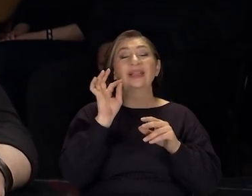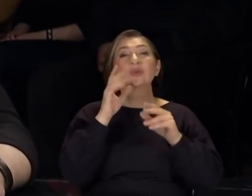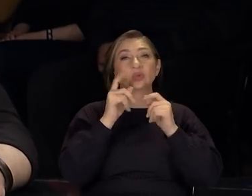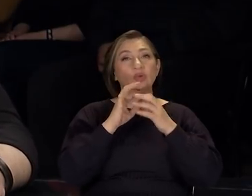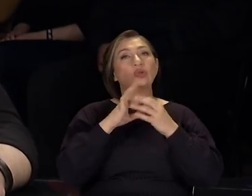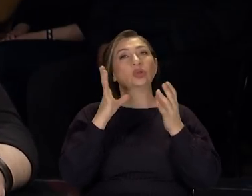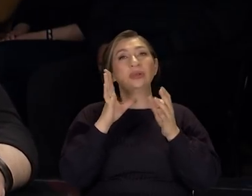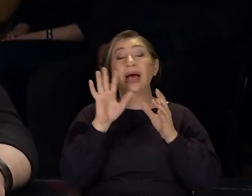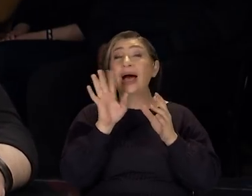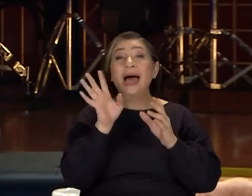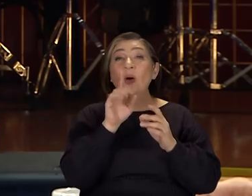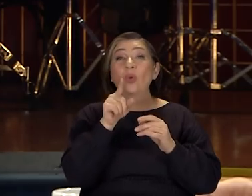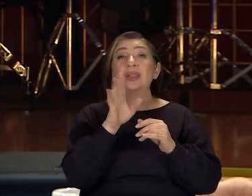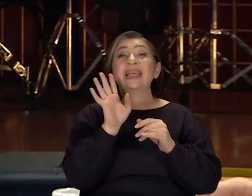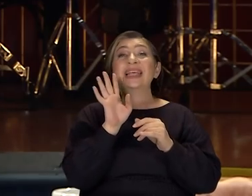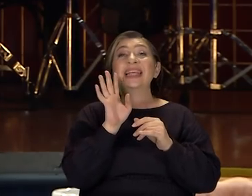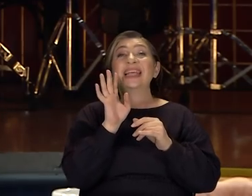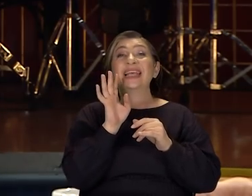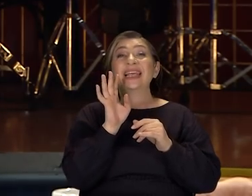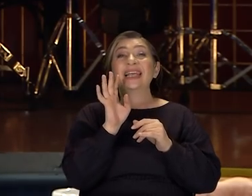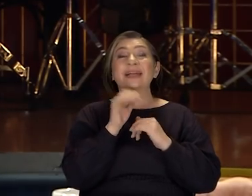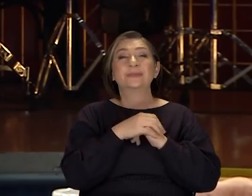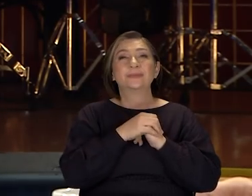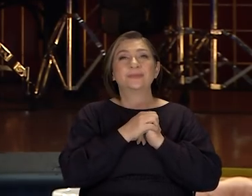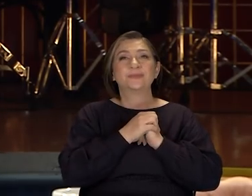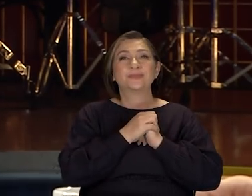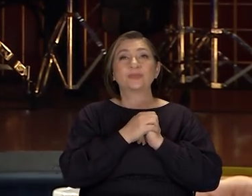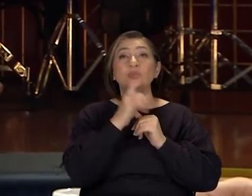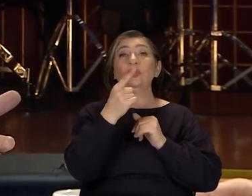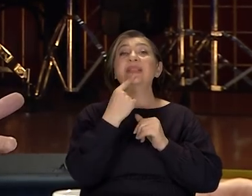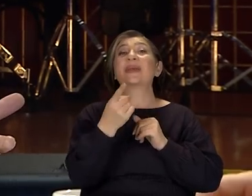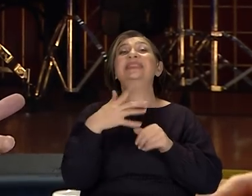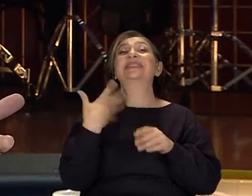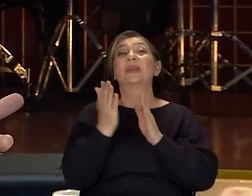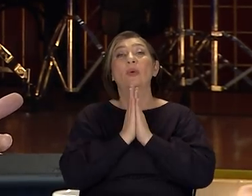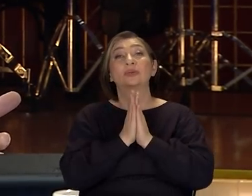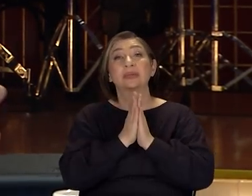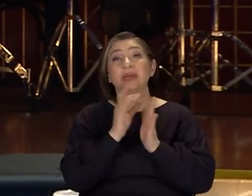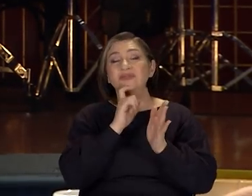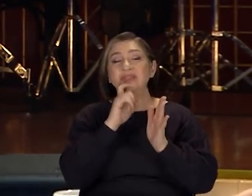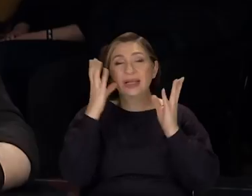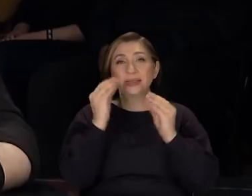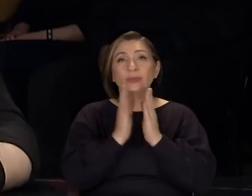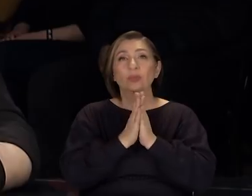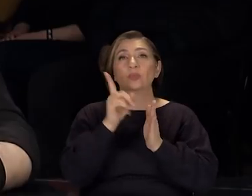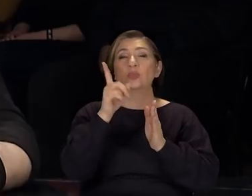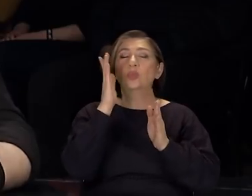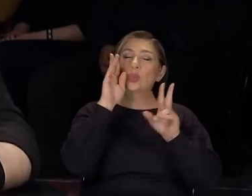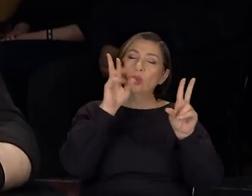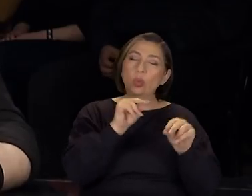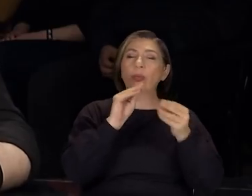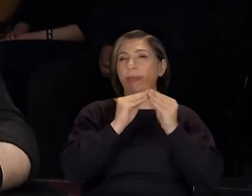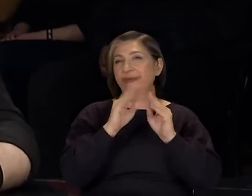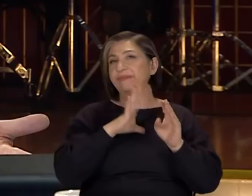çözüldü. Hayır. Ona şey yapmadım. Ona değinmek istemedim. Özür dilerim öyle anlaşıldıysa. Biliyorum o uyku apnesi